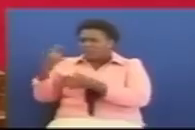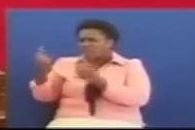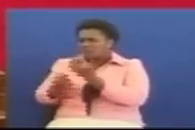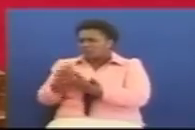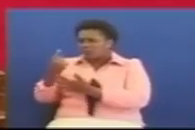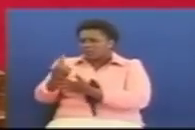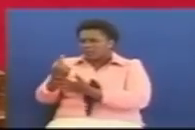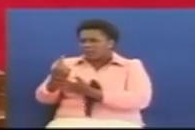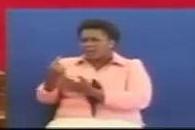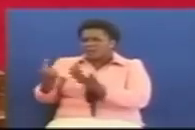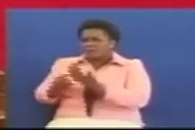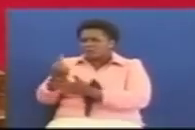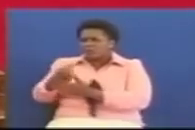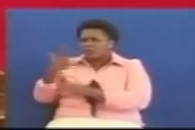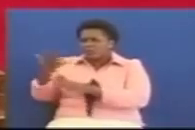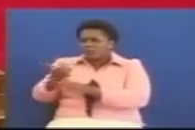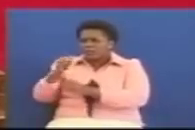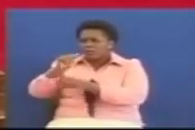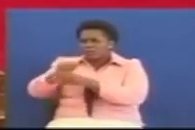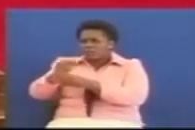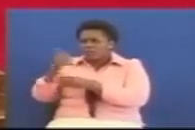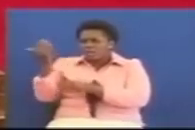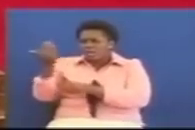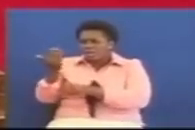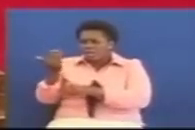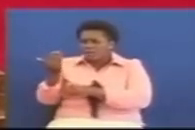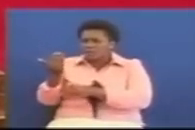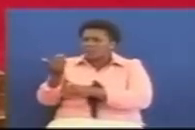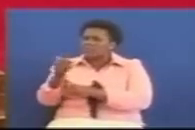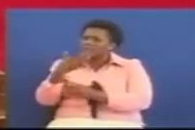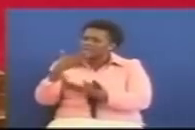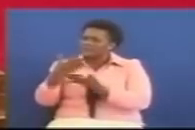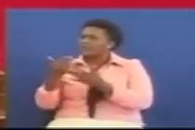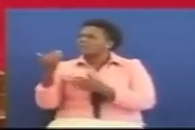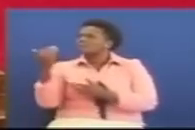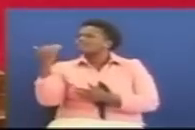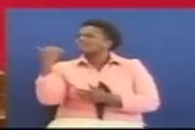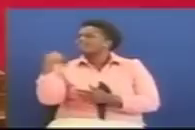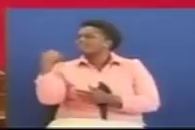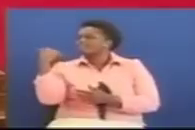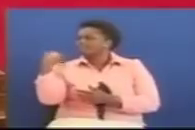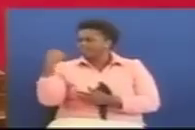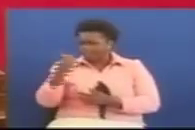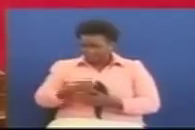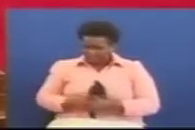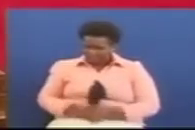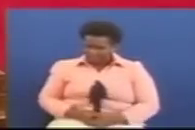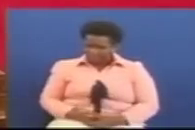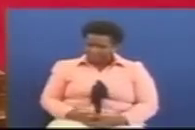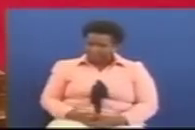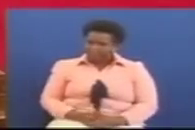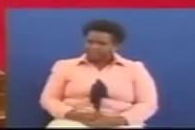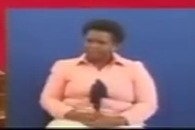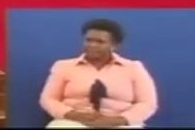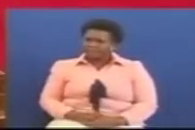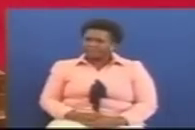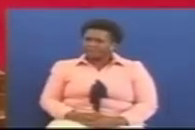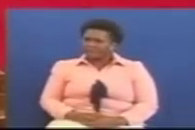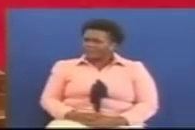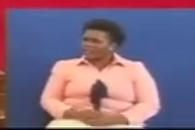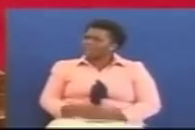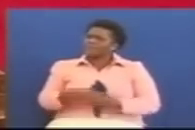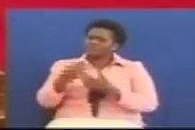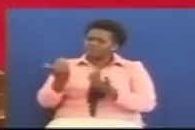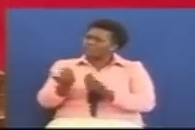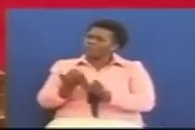alivyoshirikiana na serikali kupata soko la tumbaku kupitia kampuni ya Premium Active Tanzania Limited, basi na nyinyi